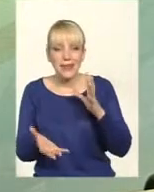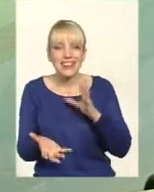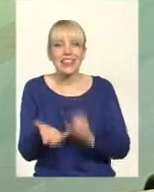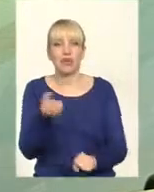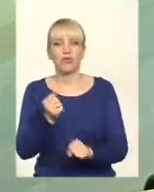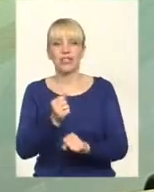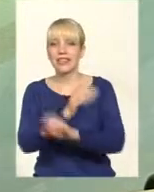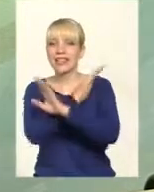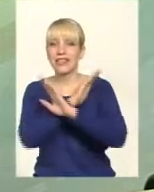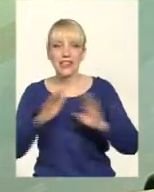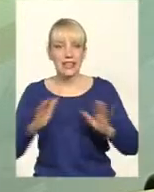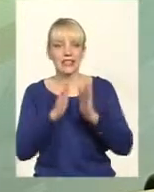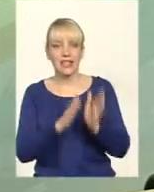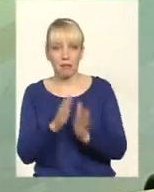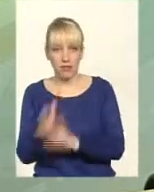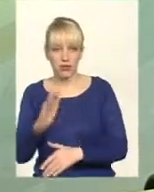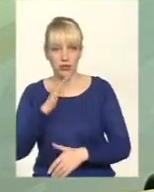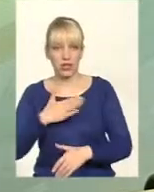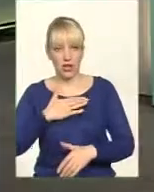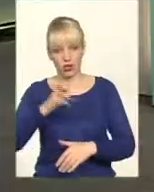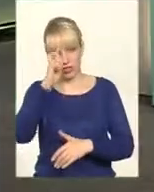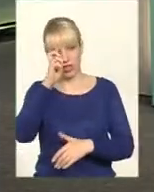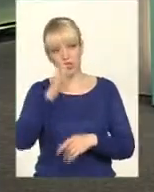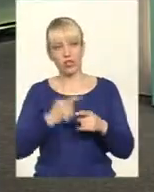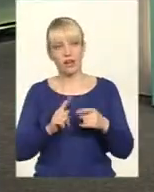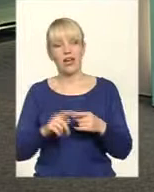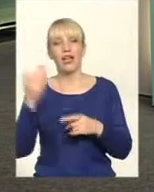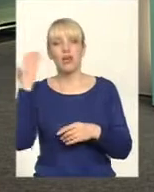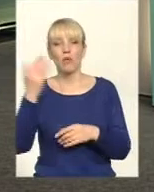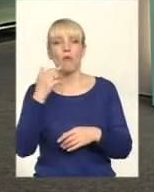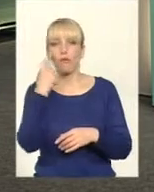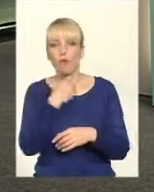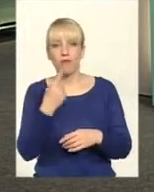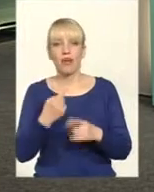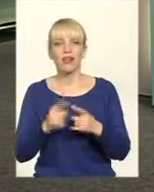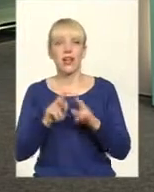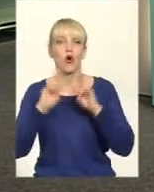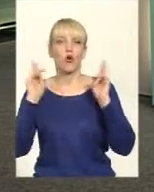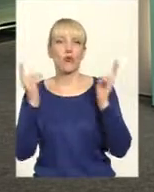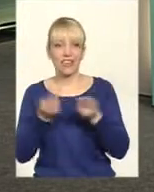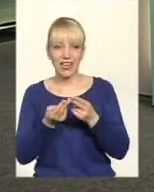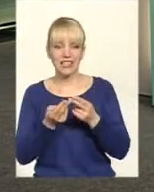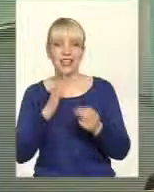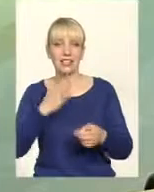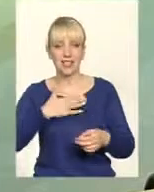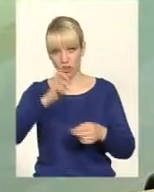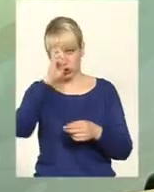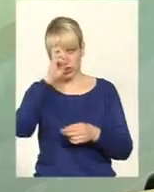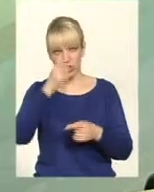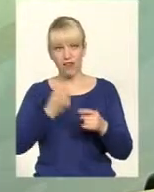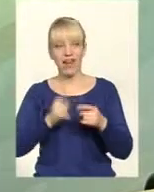І йому вигідно давати нам умови. Їхня умова дуже проста. Конфедерація або федералізація нашої